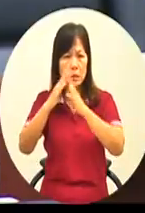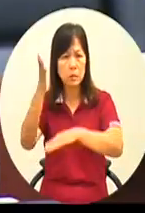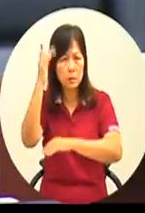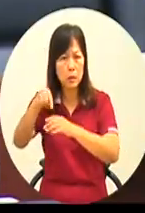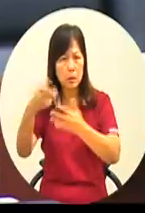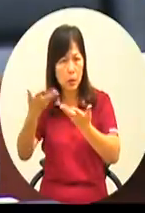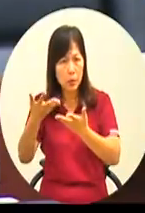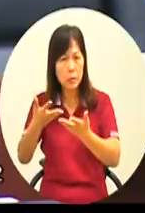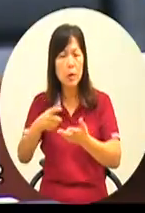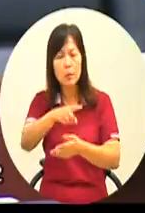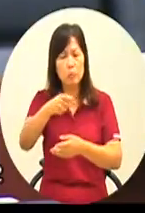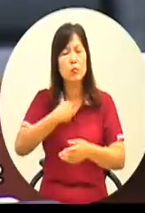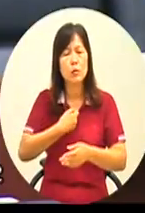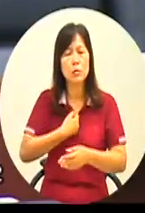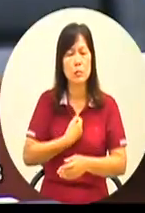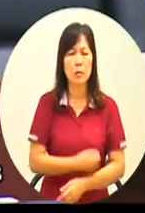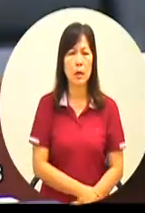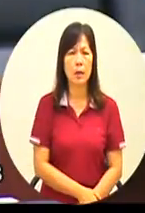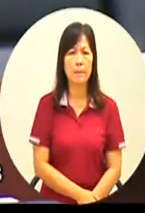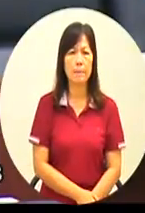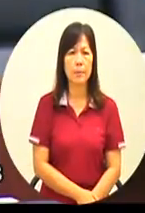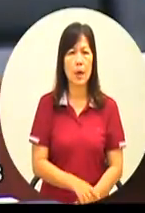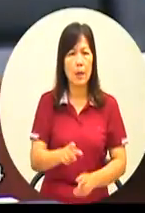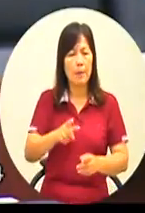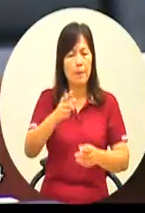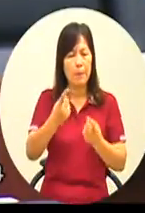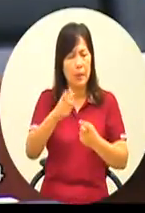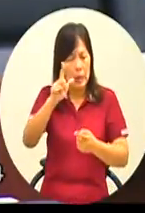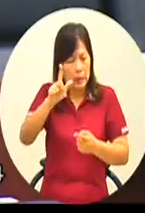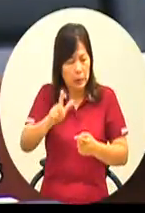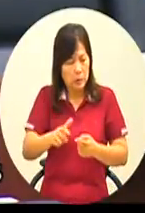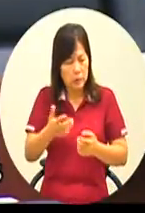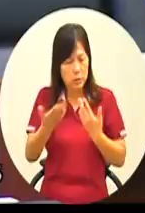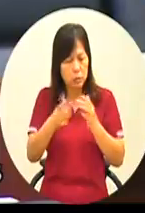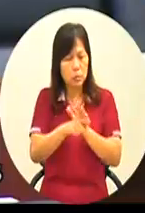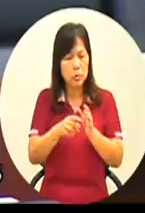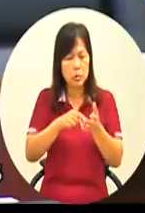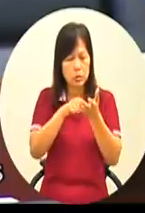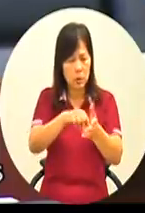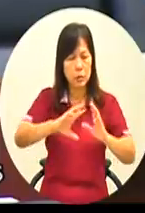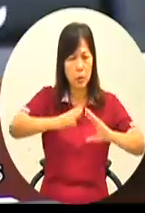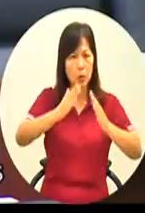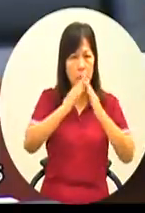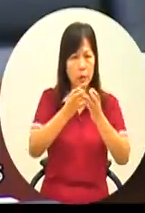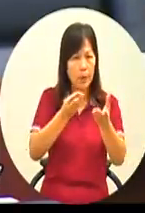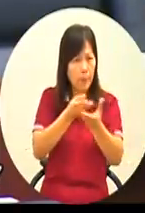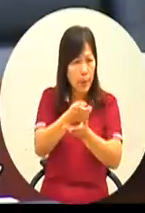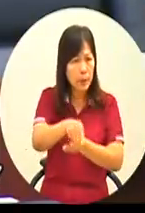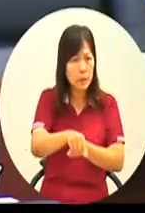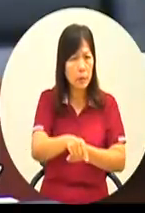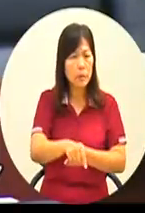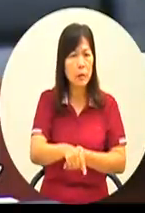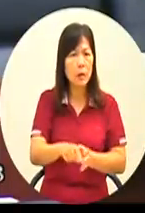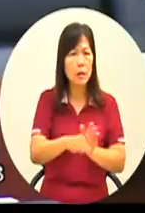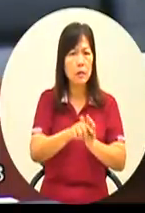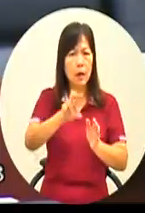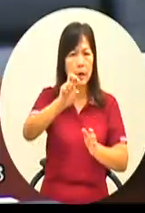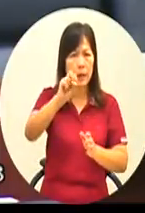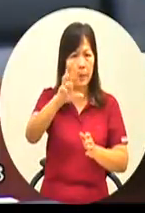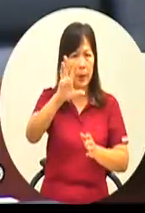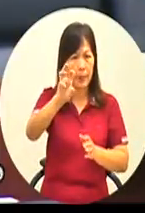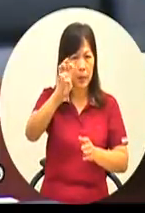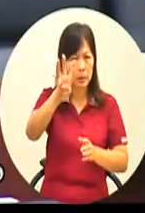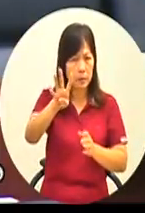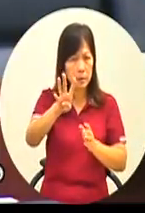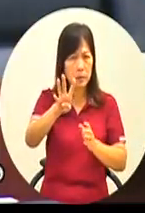我们都知道，大家都知道比较熟悉的管道其实是国赔， 在国赔的案件里面，284件，却